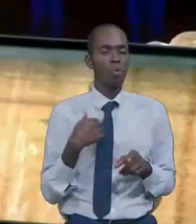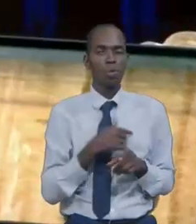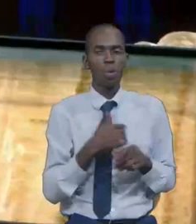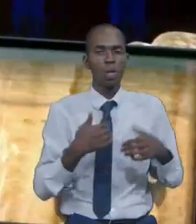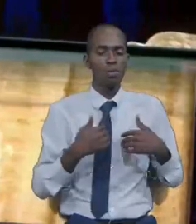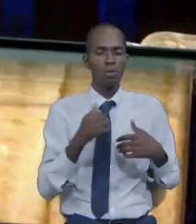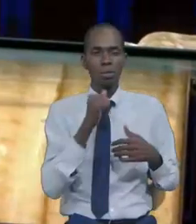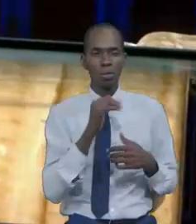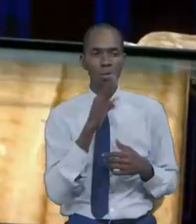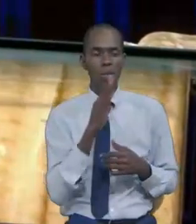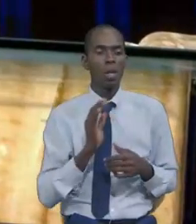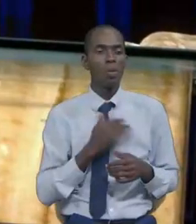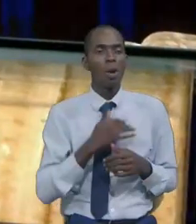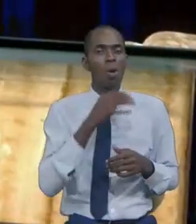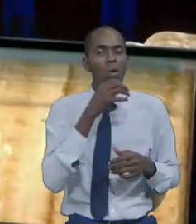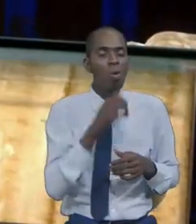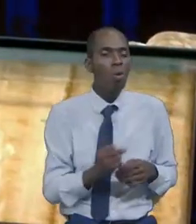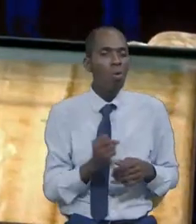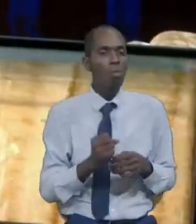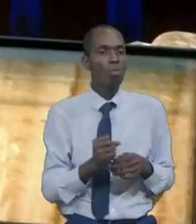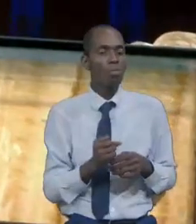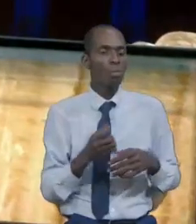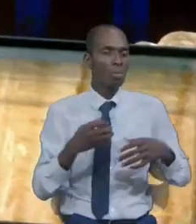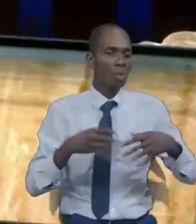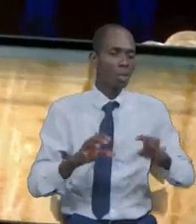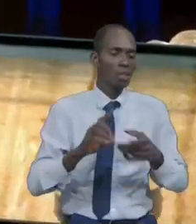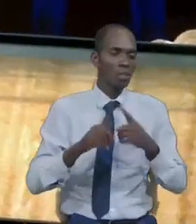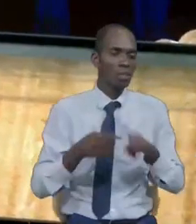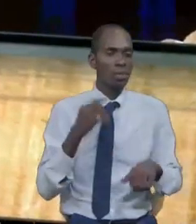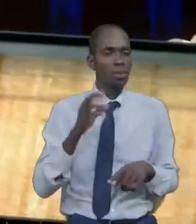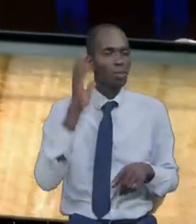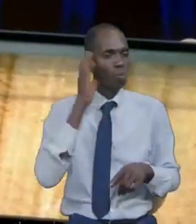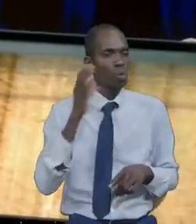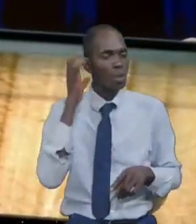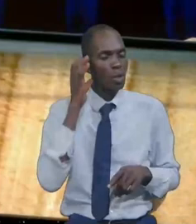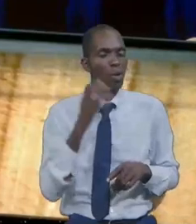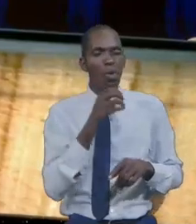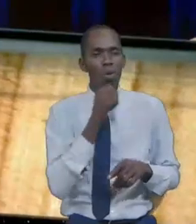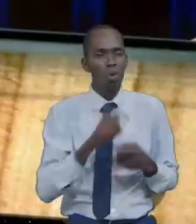même les anciens camarades vont l'apprendre, les anciens amis vont l'apprendre.